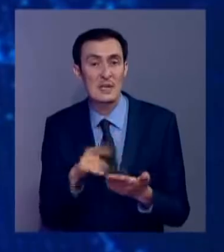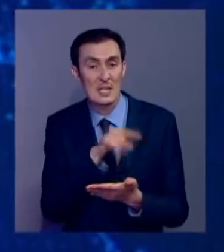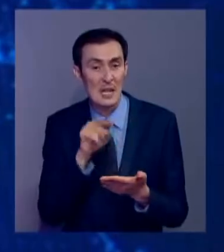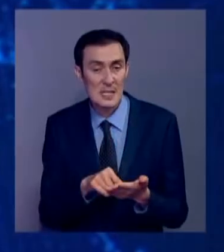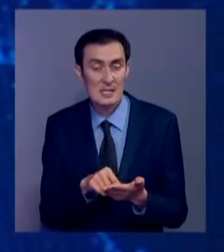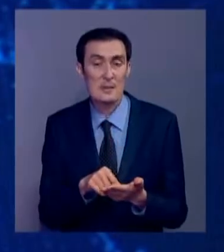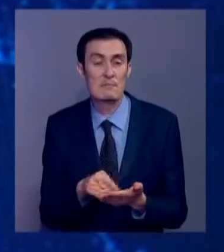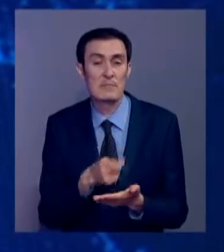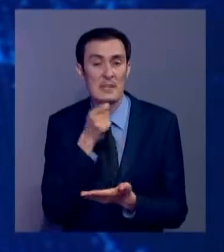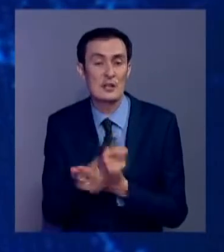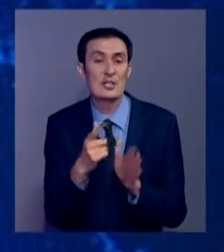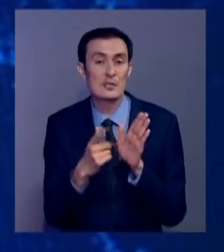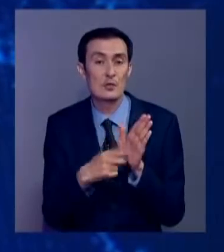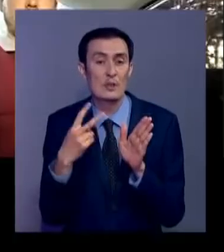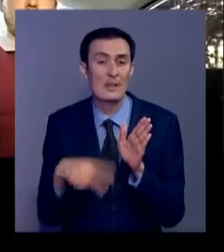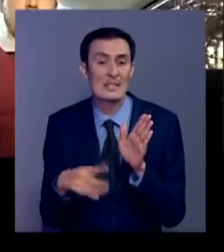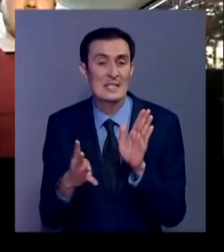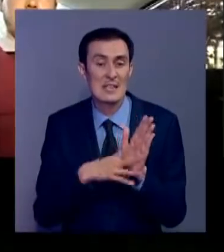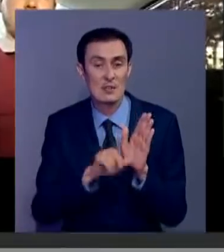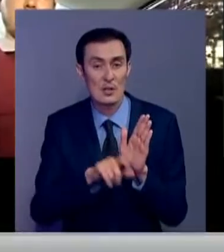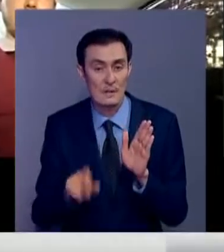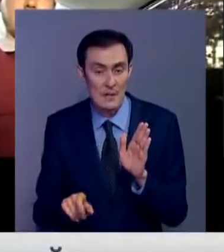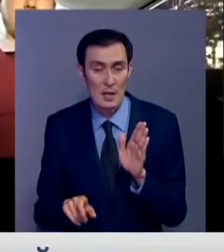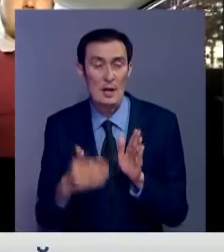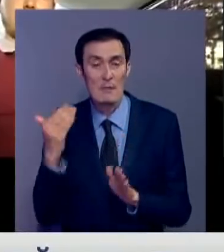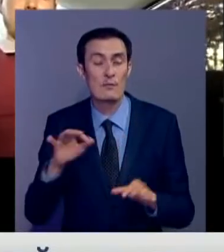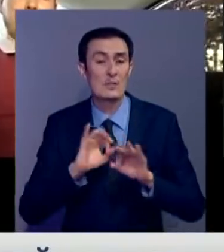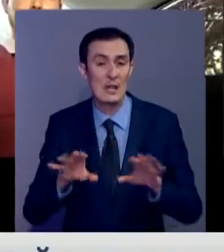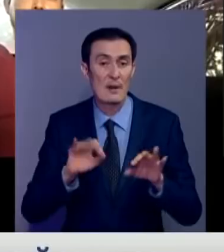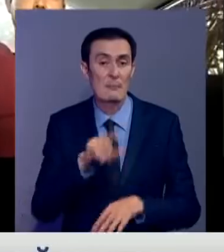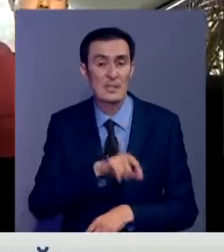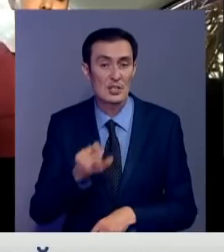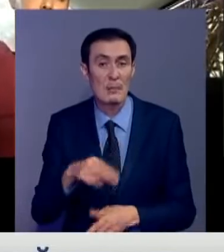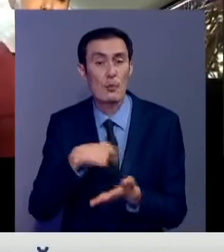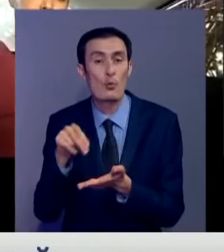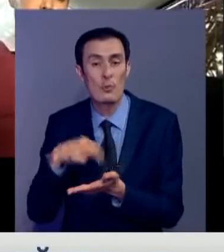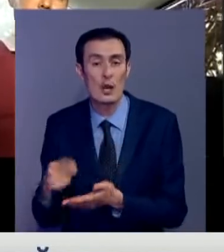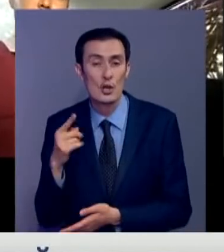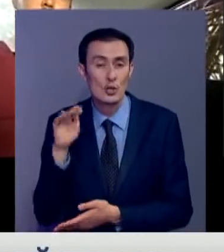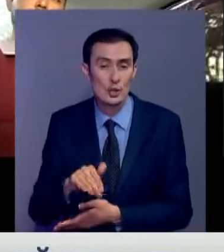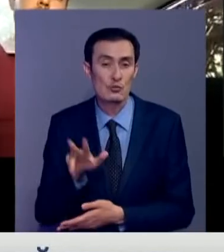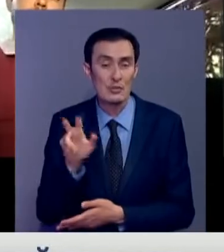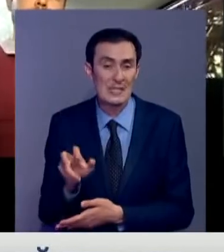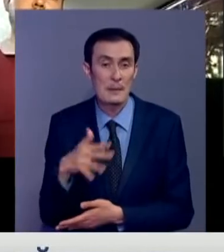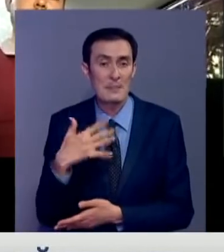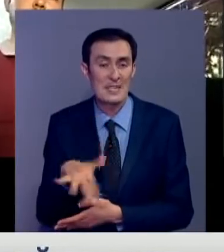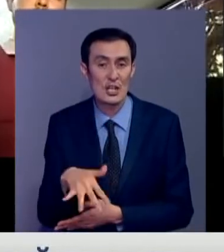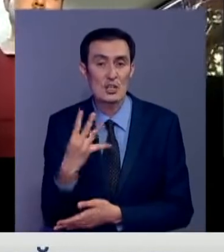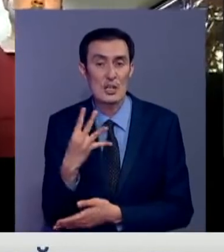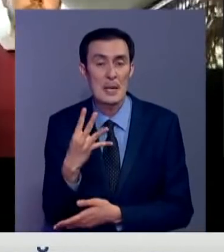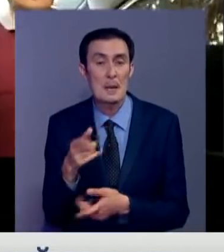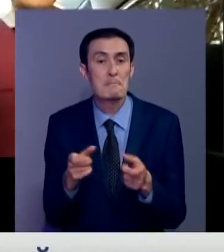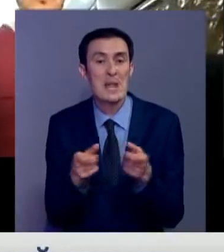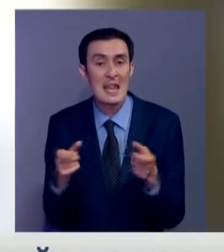авиаперевозчику предъявили 729 человек. По его словам, пассажиры приобрели 1354